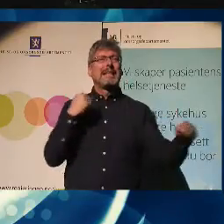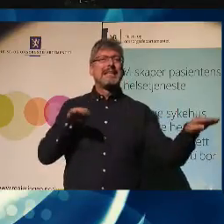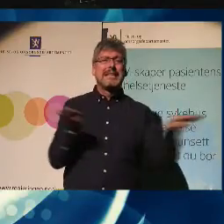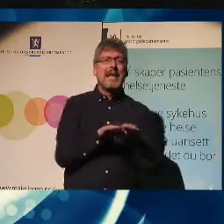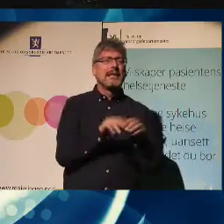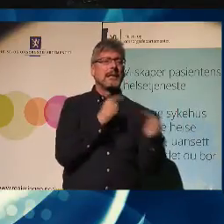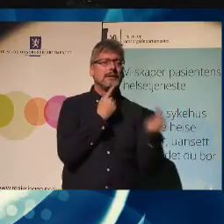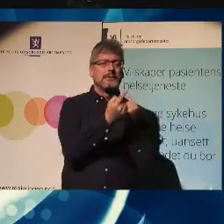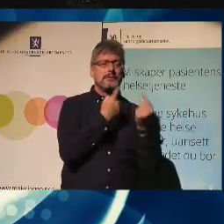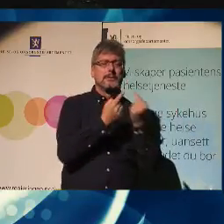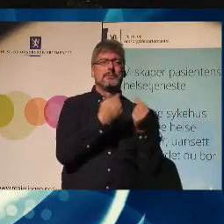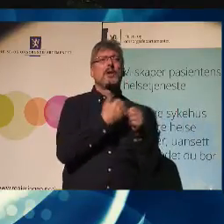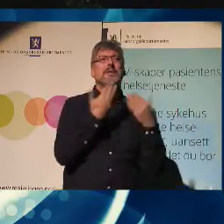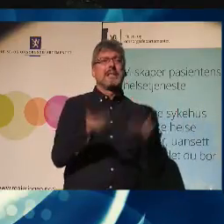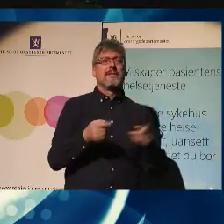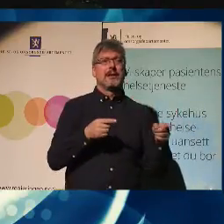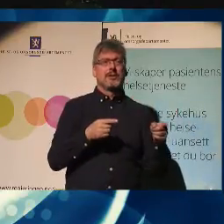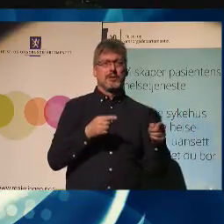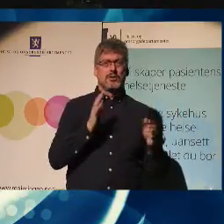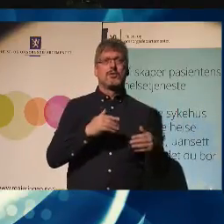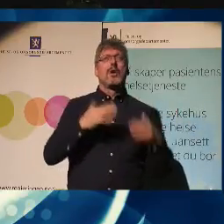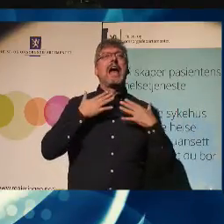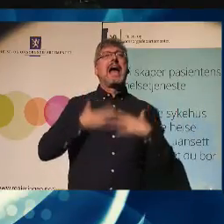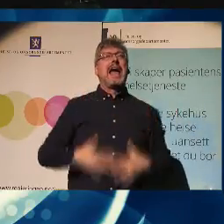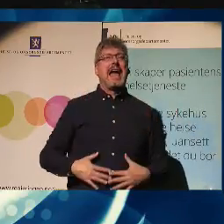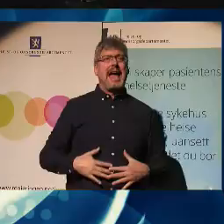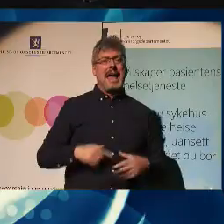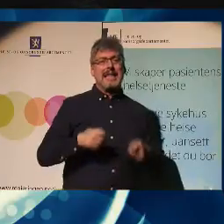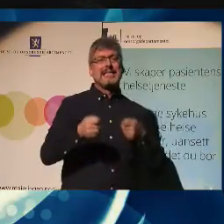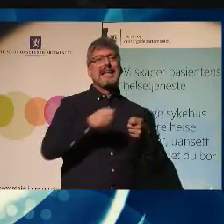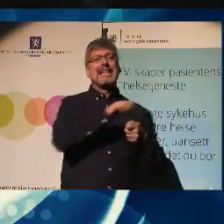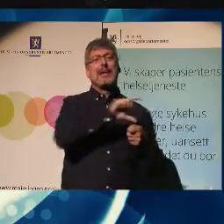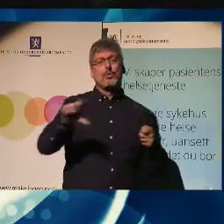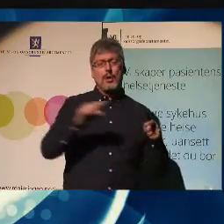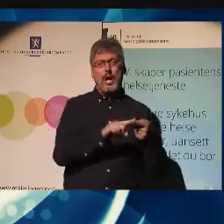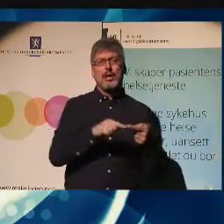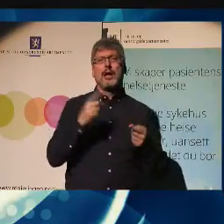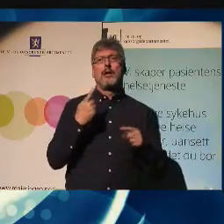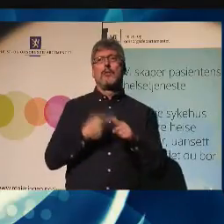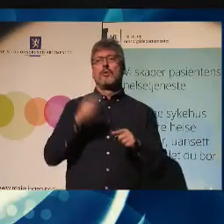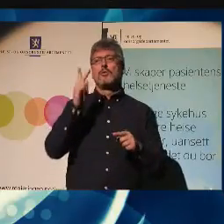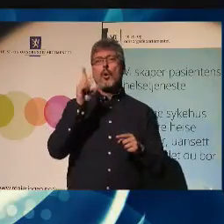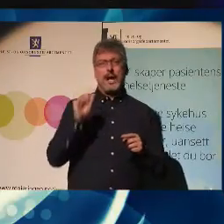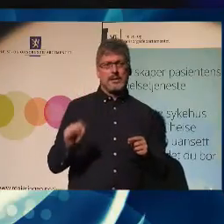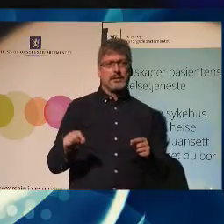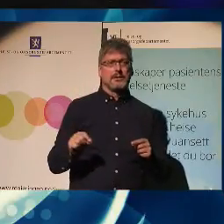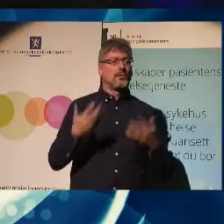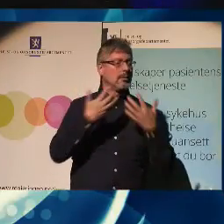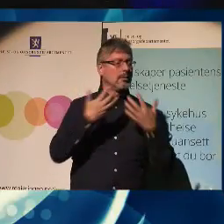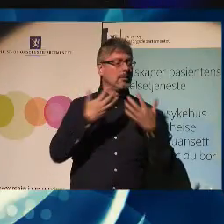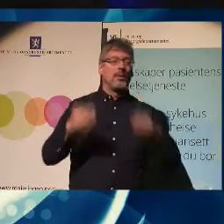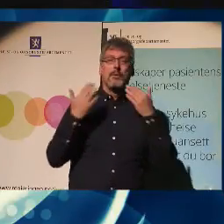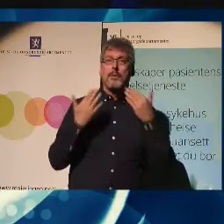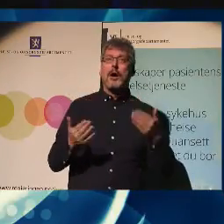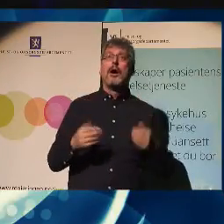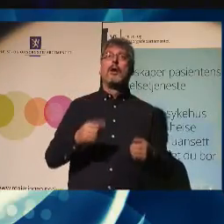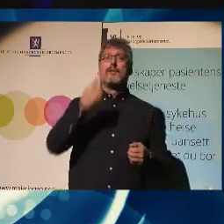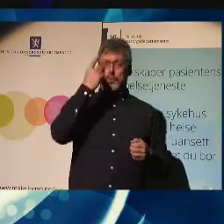tilfellet helsedirektoratet og KS. Det har fungert veldig godt, og jeg tror at vi har en modell